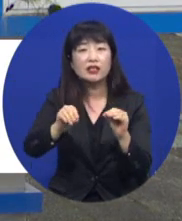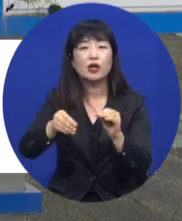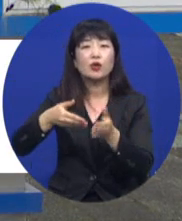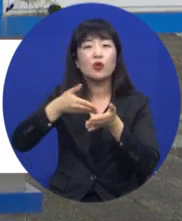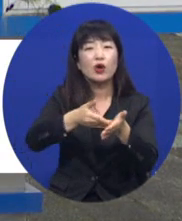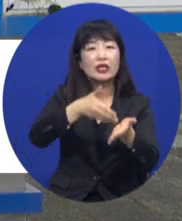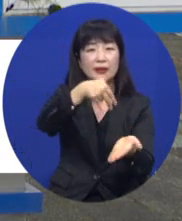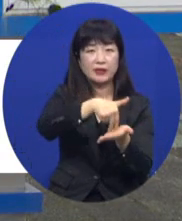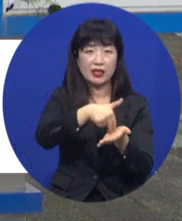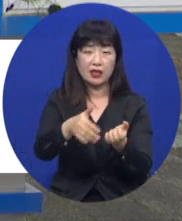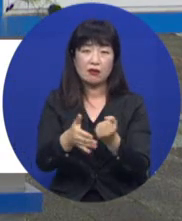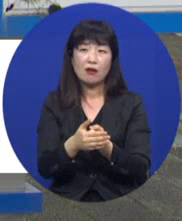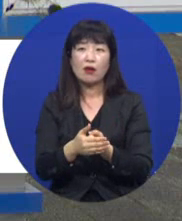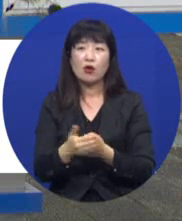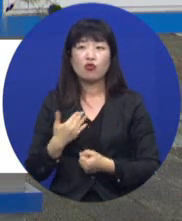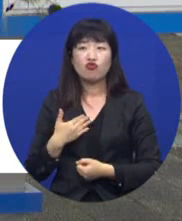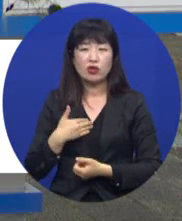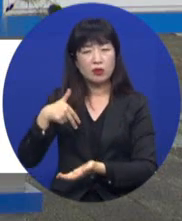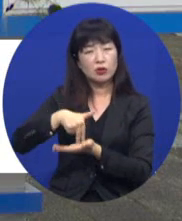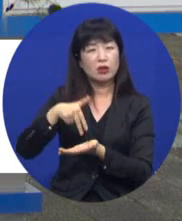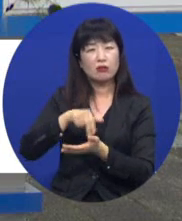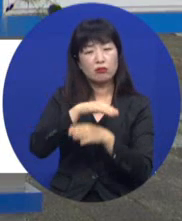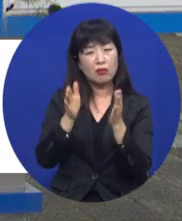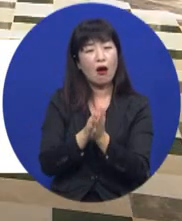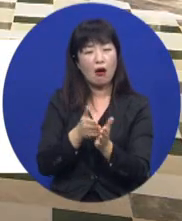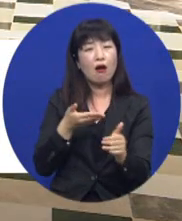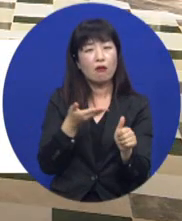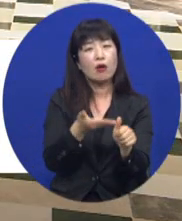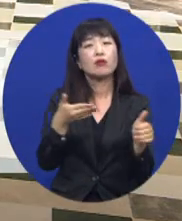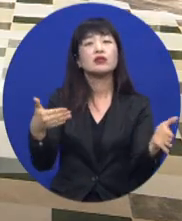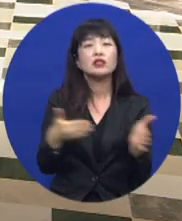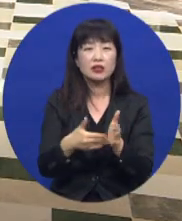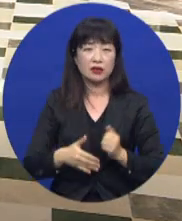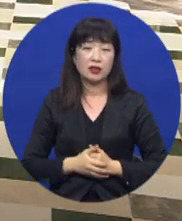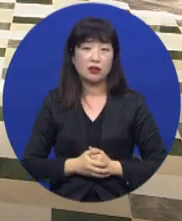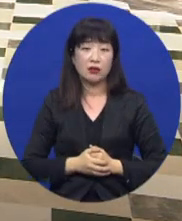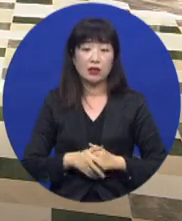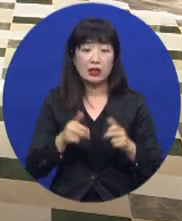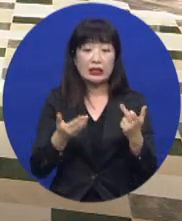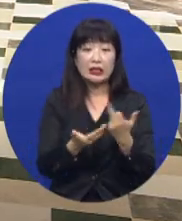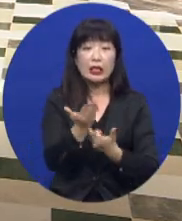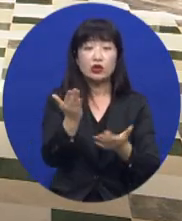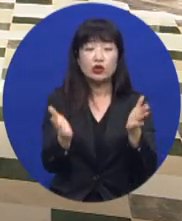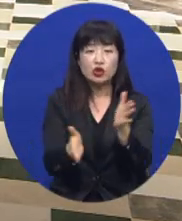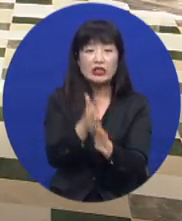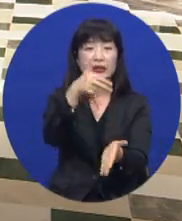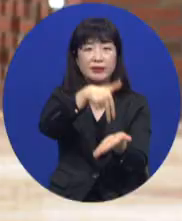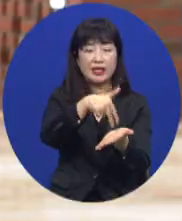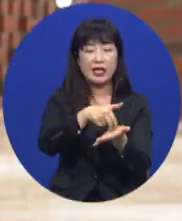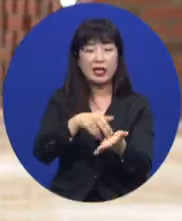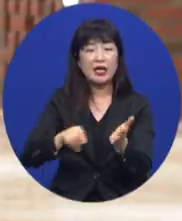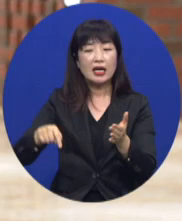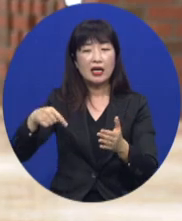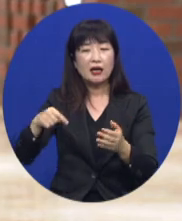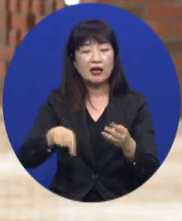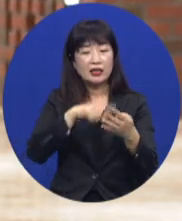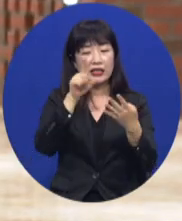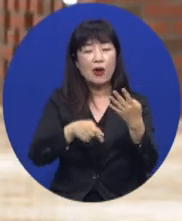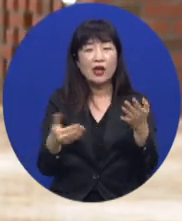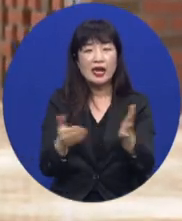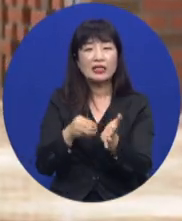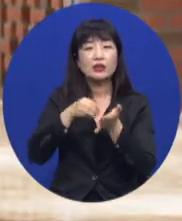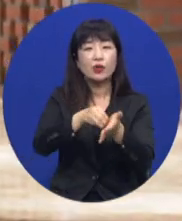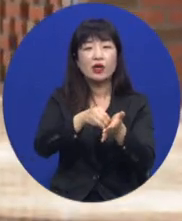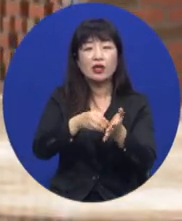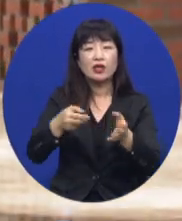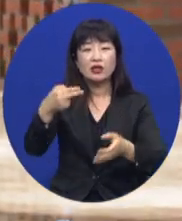하고 있는데 뭐 그렇소 노회 가고 있어요 제주시는 다음달까지 등록하는 공문을 드림타워